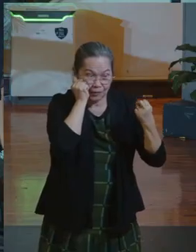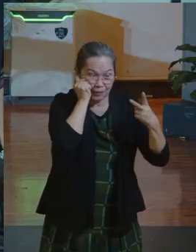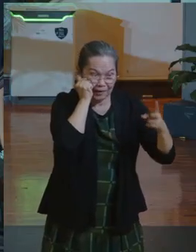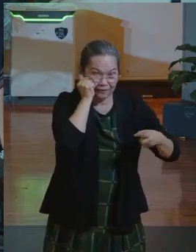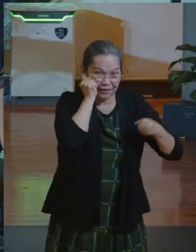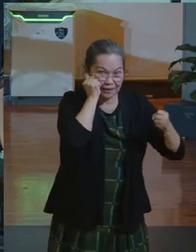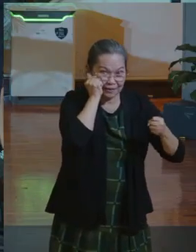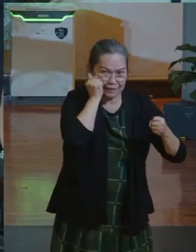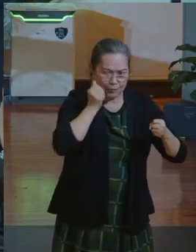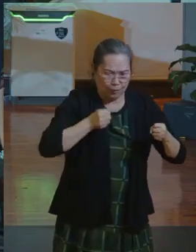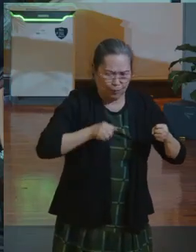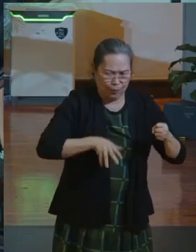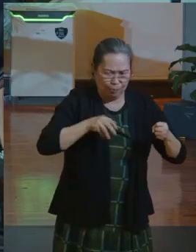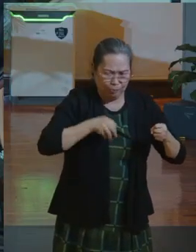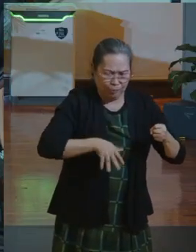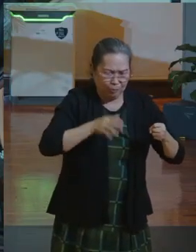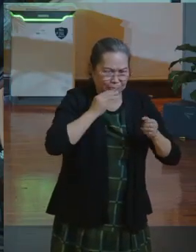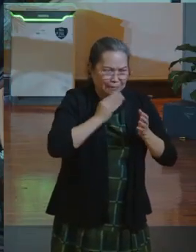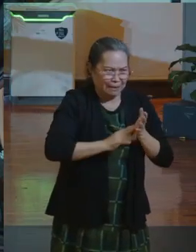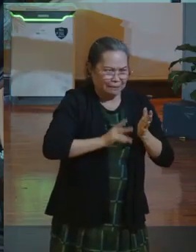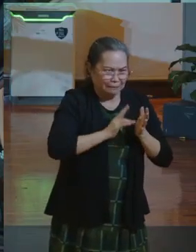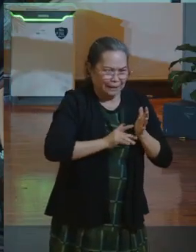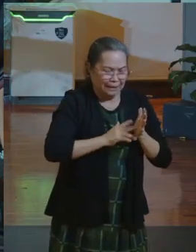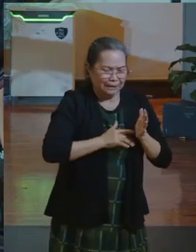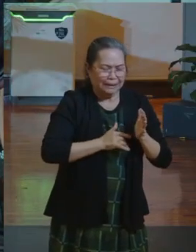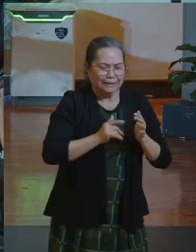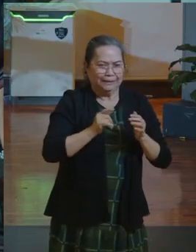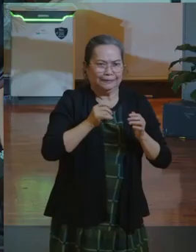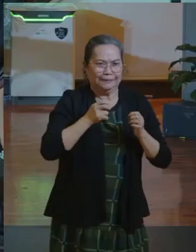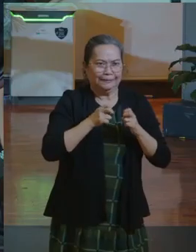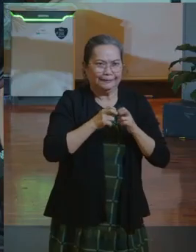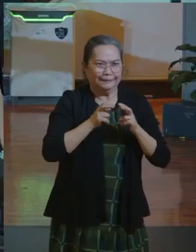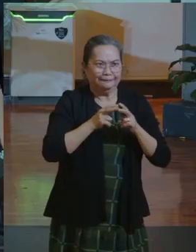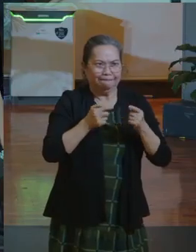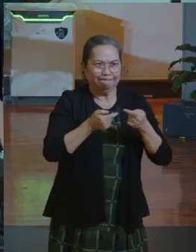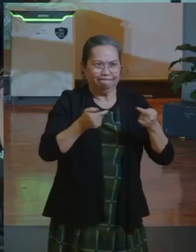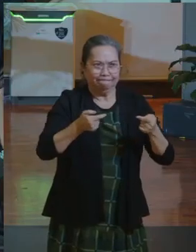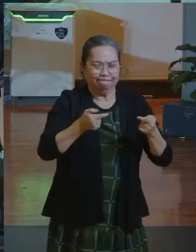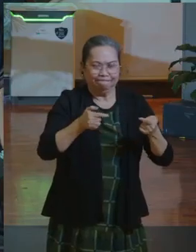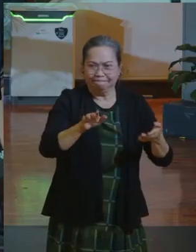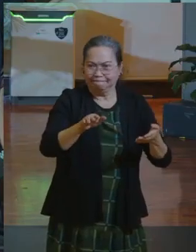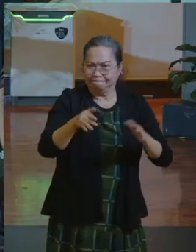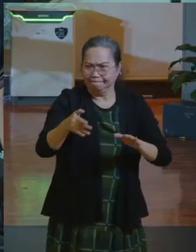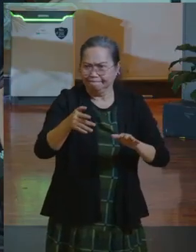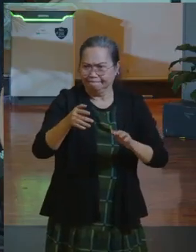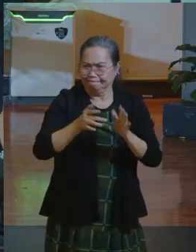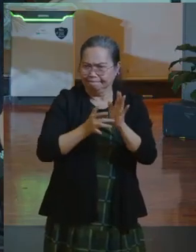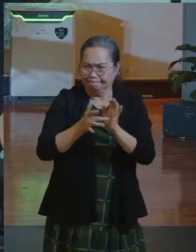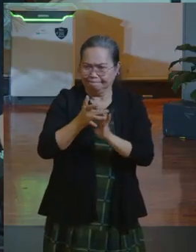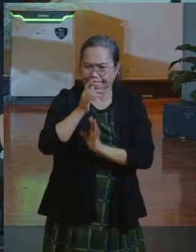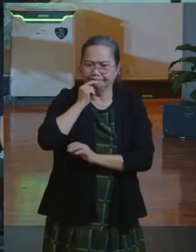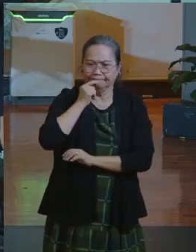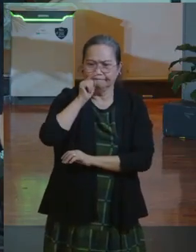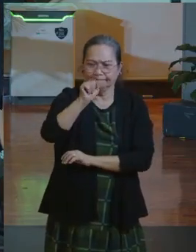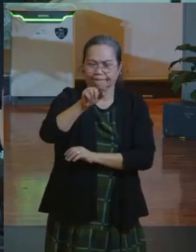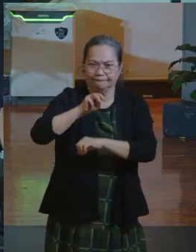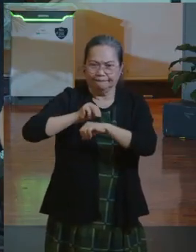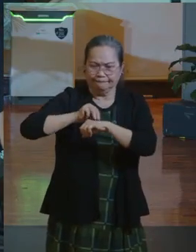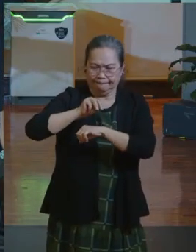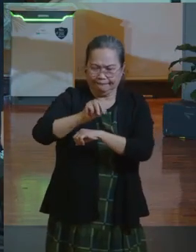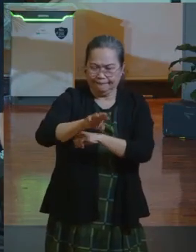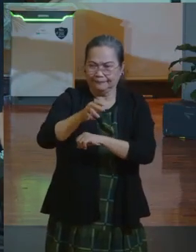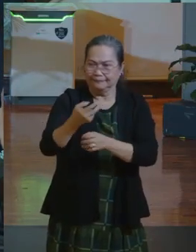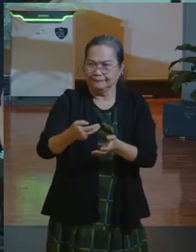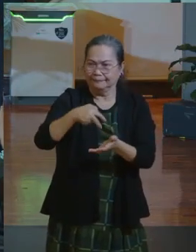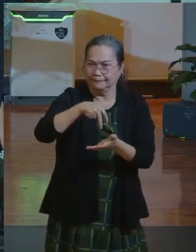taon, at kahit na laban sa kamatayan, kahit na sa kamatayan,